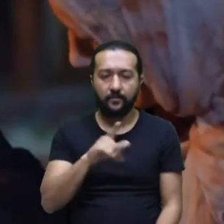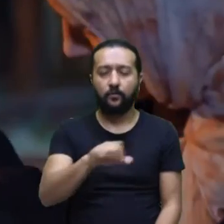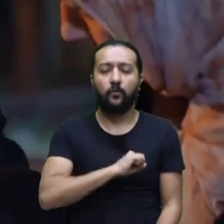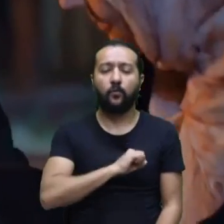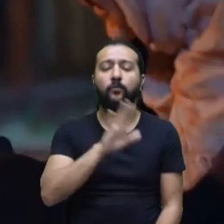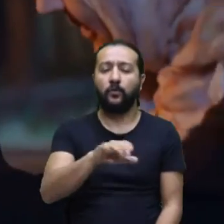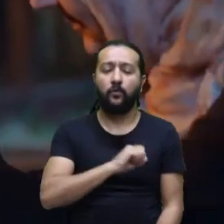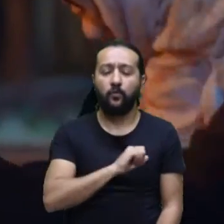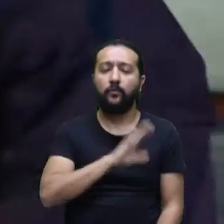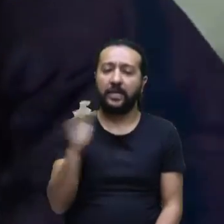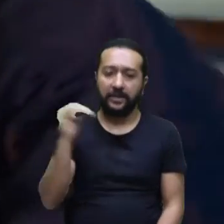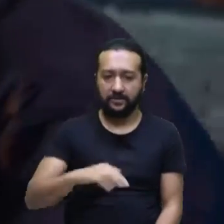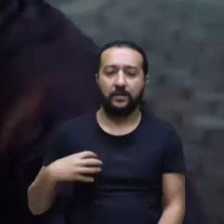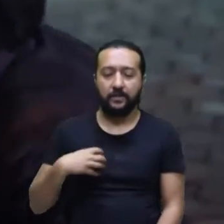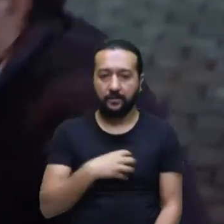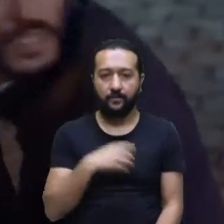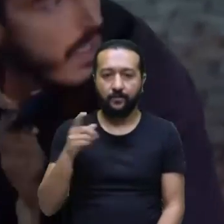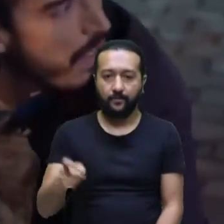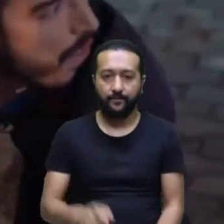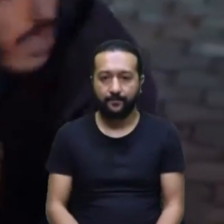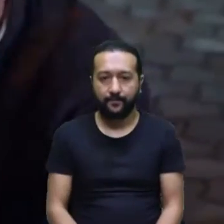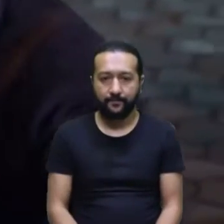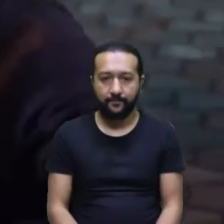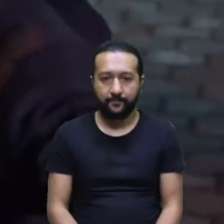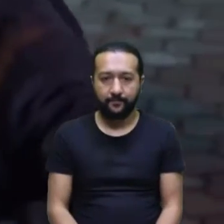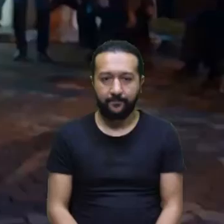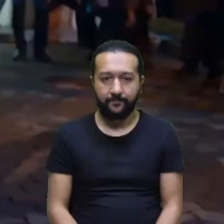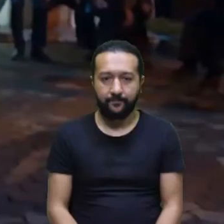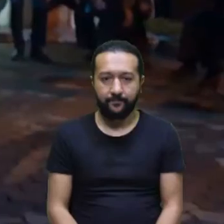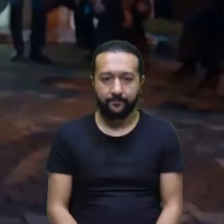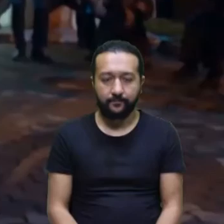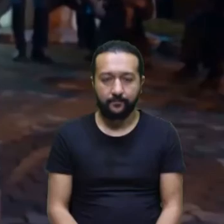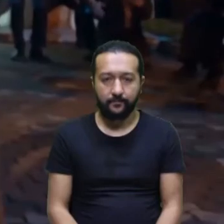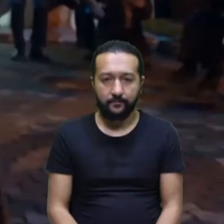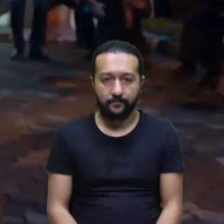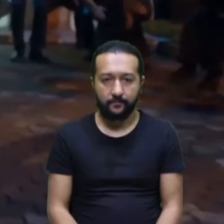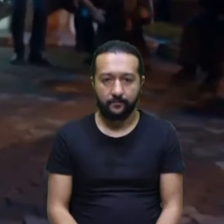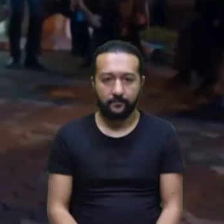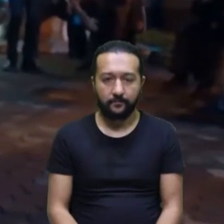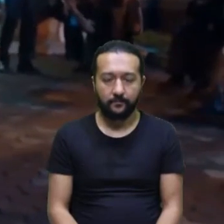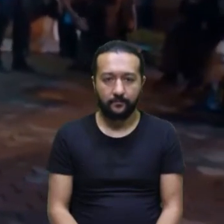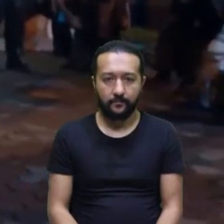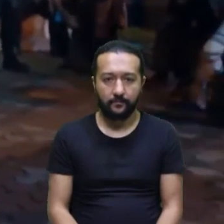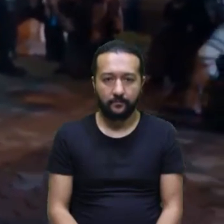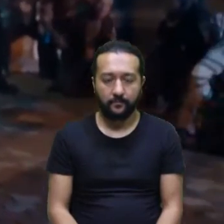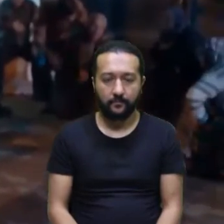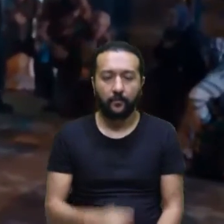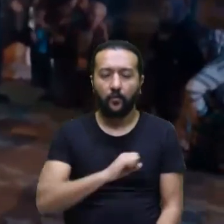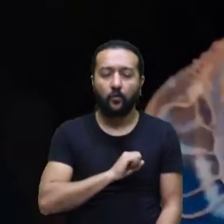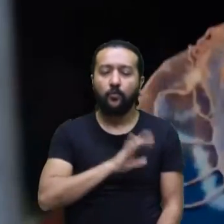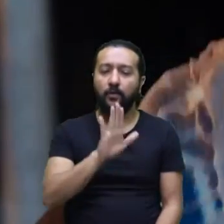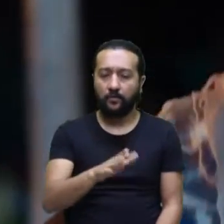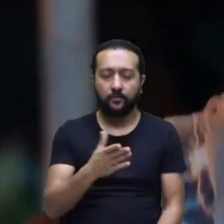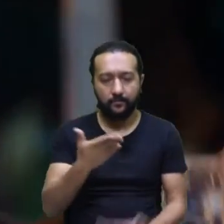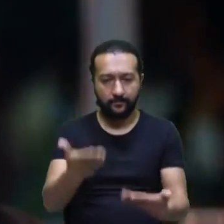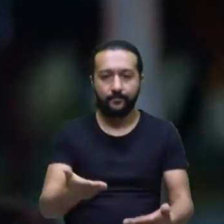korkma. Korkma yavrum, gelecek hanım. Yandaki çocuk hala kıpırtısız, başındakiler telaşlı. Korkma kızım. Korkma, gel bana.